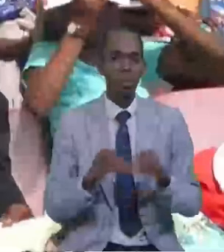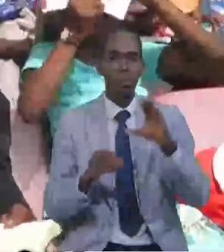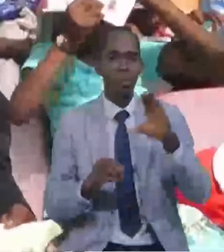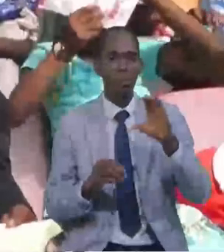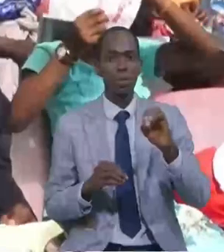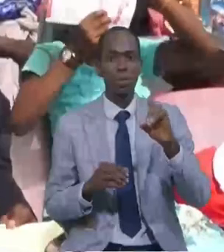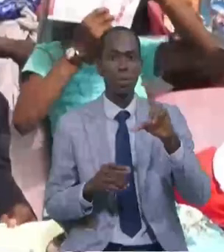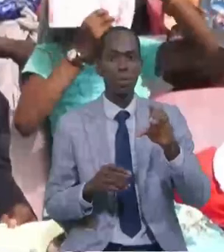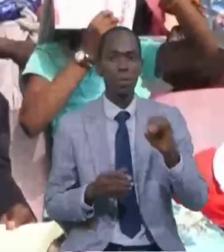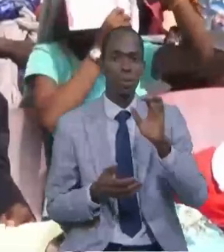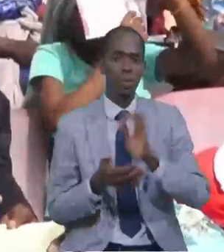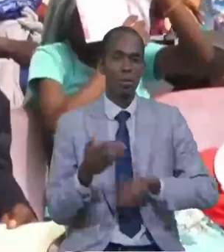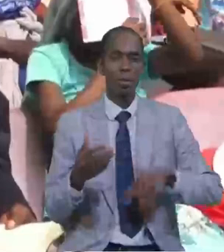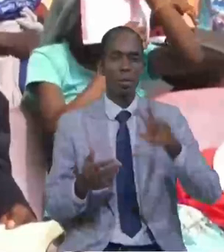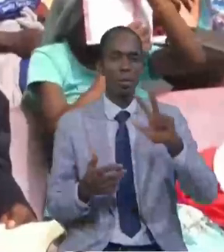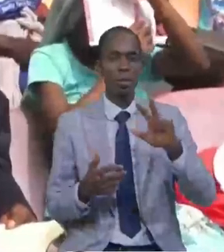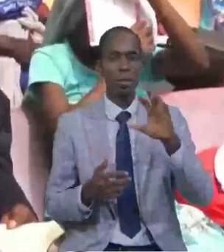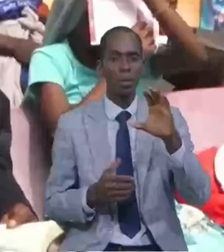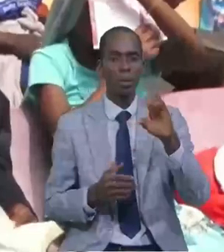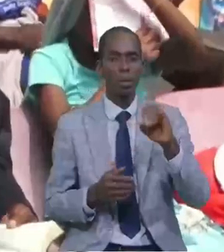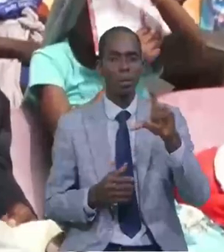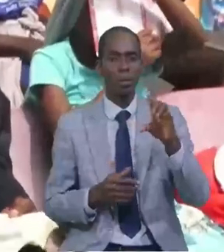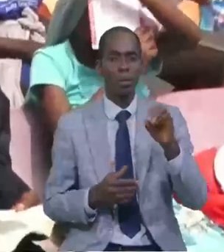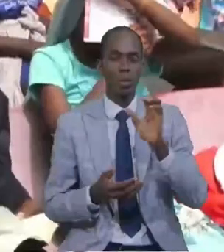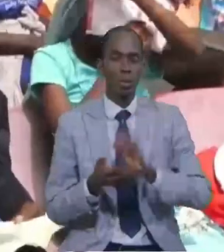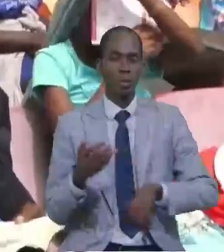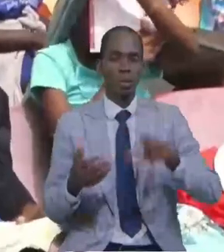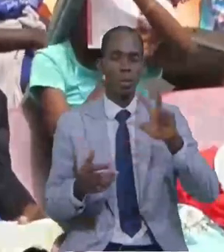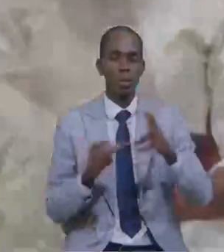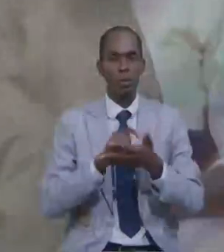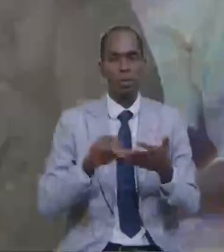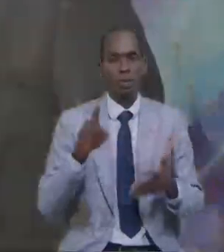Colossiens 3 dit: si vous êtes ressuscité avec Christ, crucifié avec Christ,